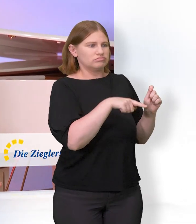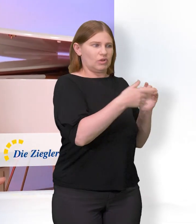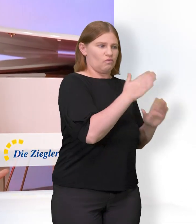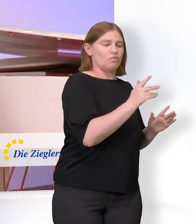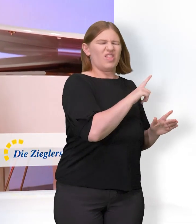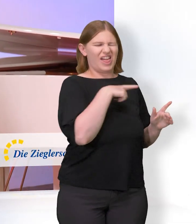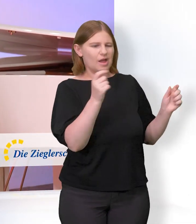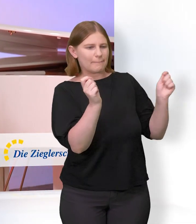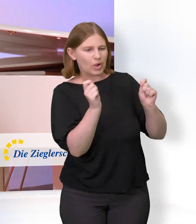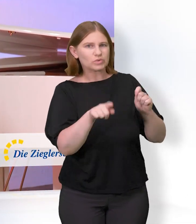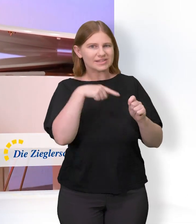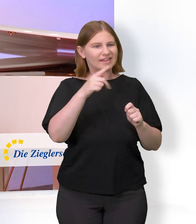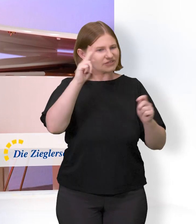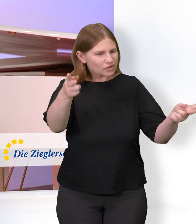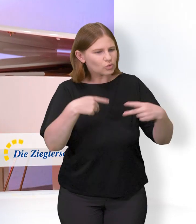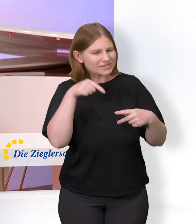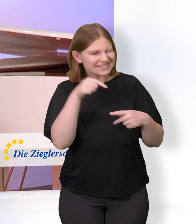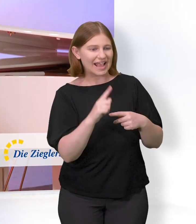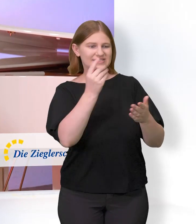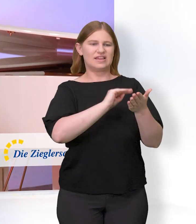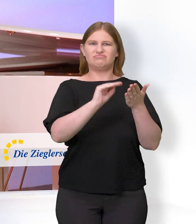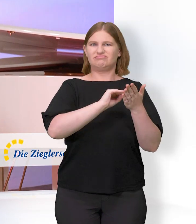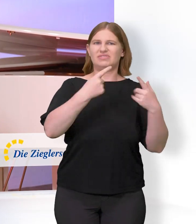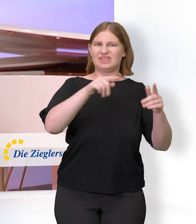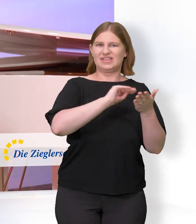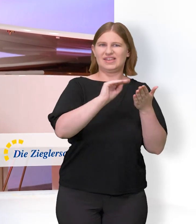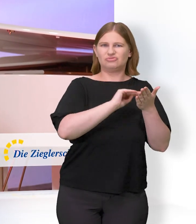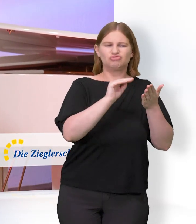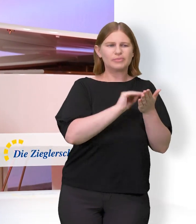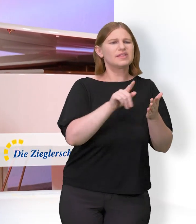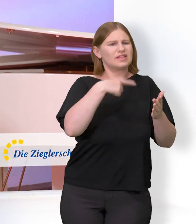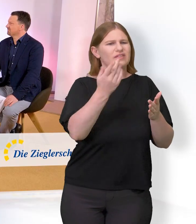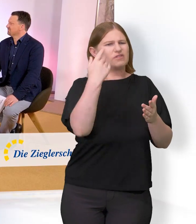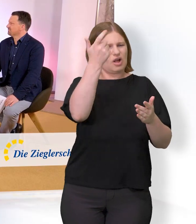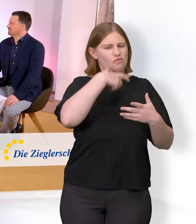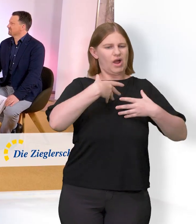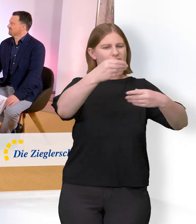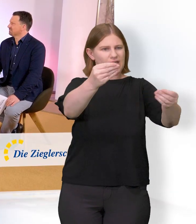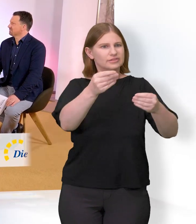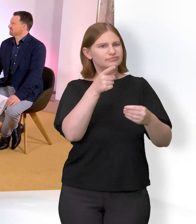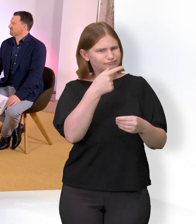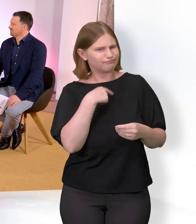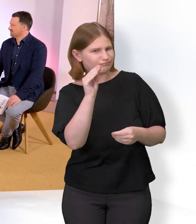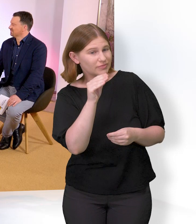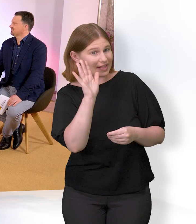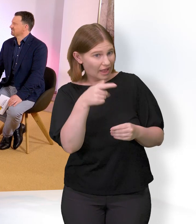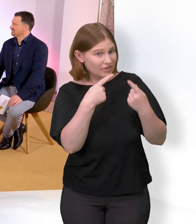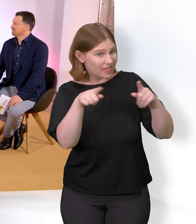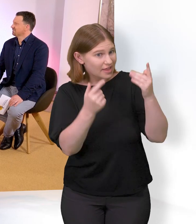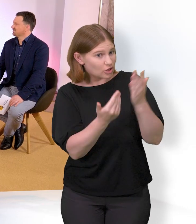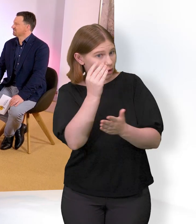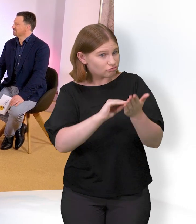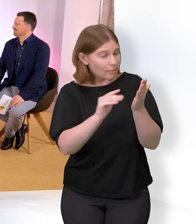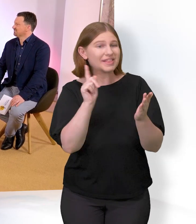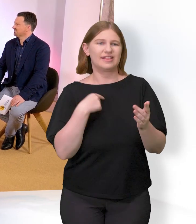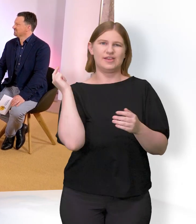hatte. Und ich hatte eine Einladung bekommen und dachte, ja, wenn ich einen Song schreiben kann dafür, dann komme ich.